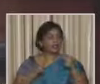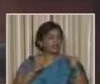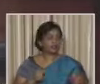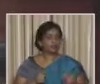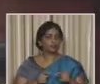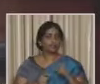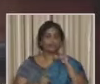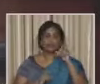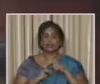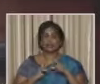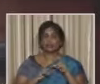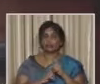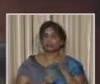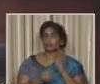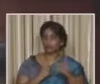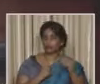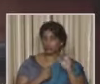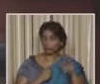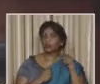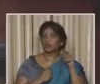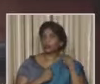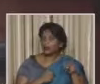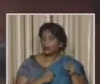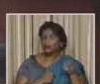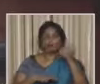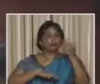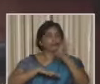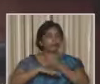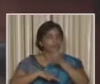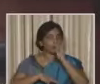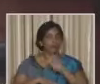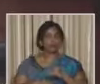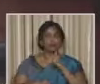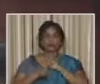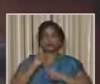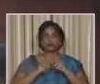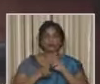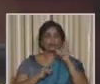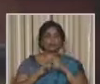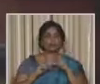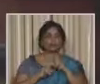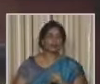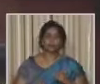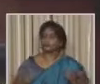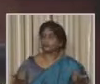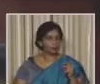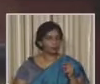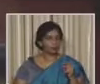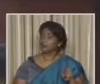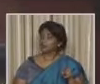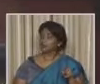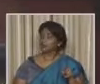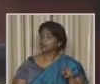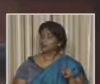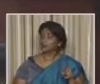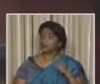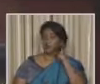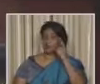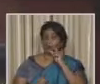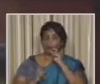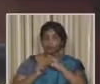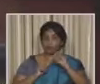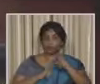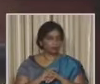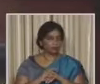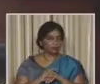அழைப்பு விடுக்கப்படுகிறது. பாருங்கள், அடுத்ததாக இந்த உளவுத்துறை கூட்டத்தை பிரதிநிதித்துவம் செய்கின்றார் பாதுகாப்பு பதவிநிலை